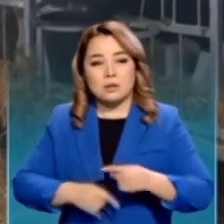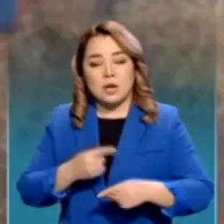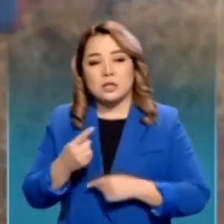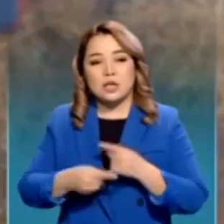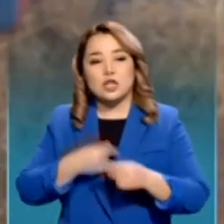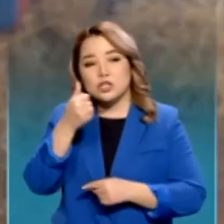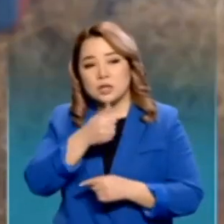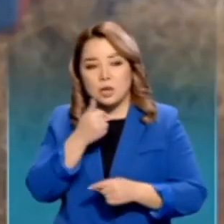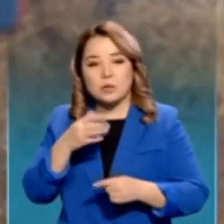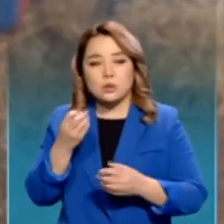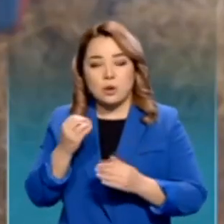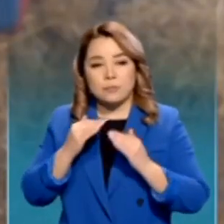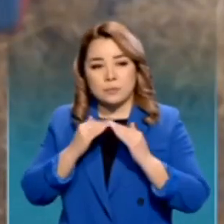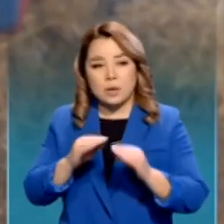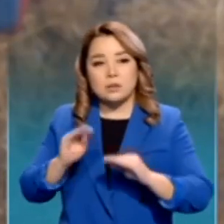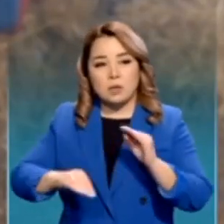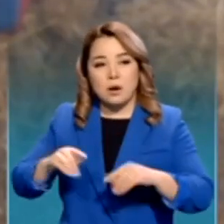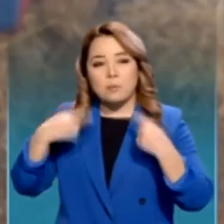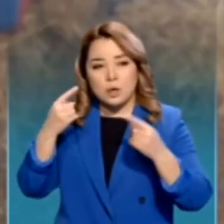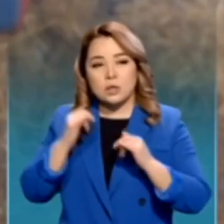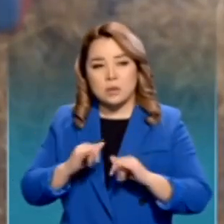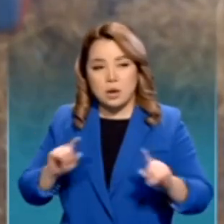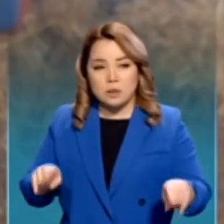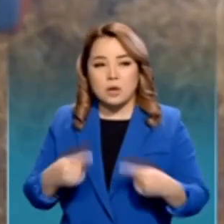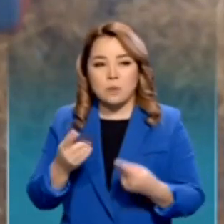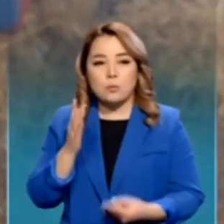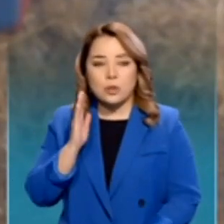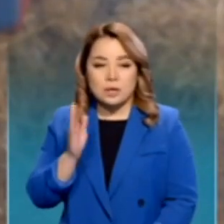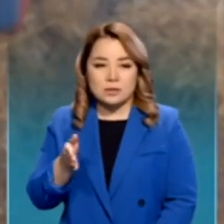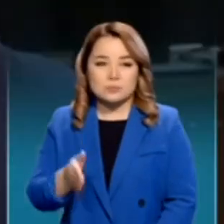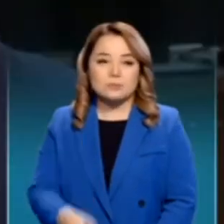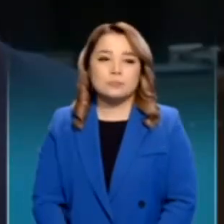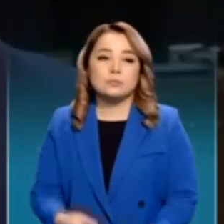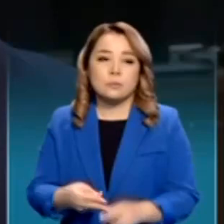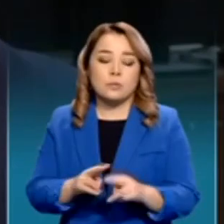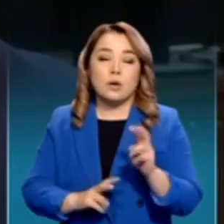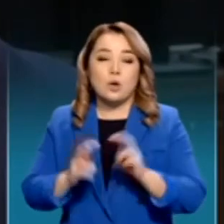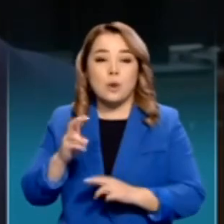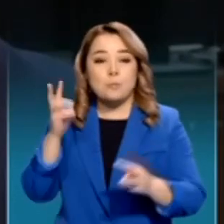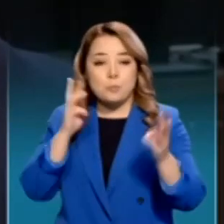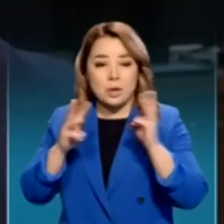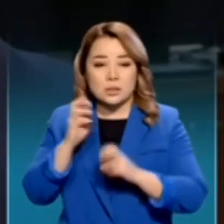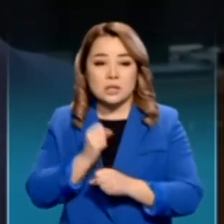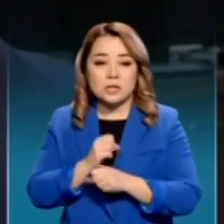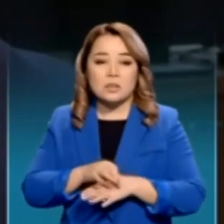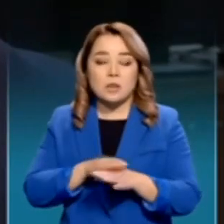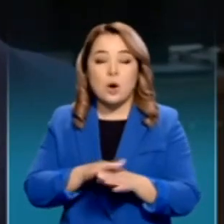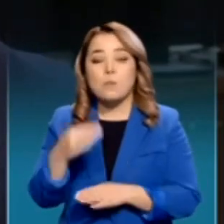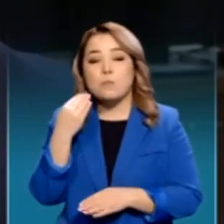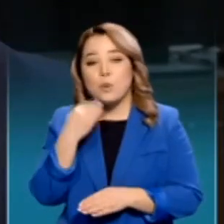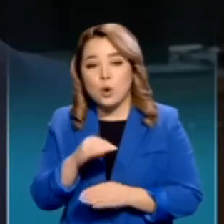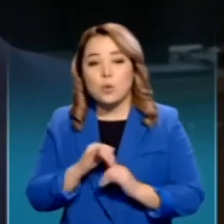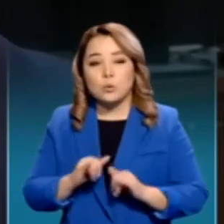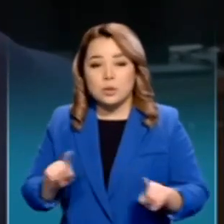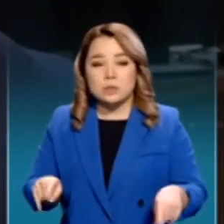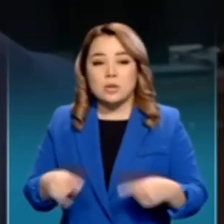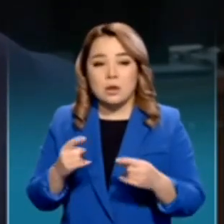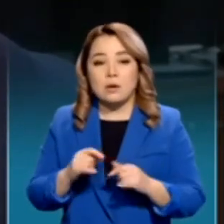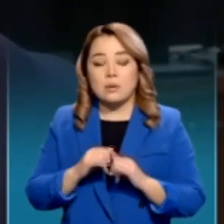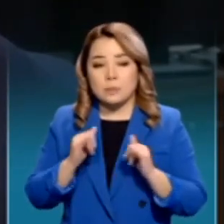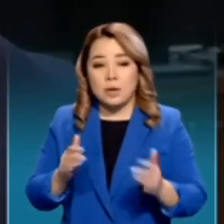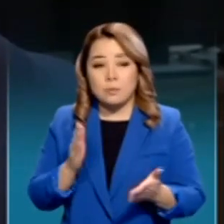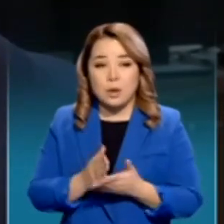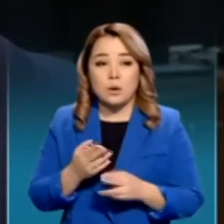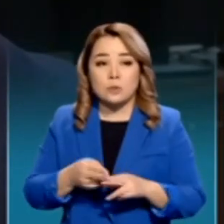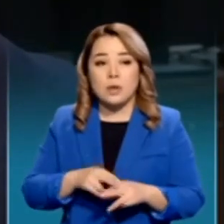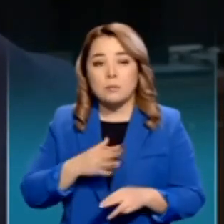тағы бірнеше қора салынып, малдың саны көбейтілмек. Осы заводтар модернизация жасап, мощностарын көбейтіп отыр. Ол